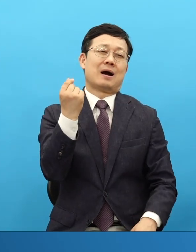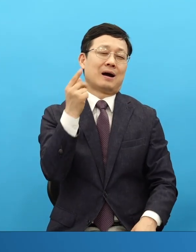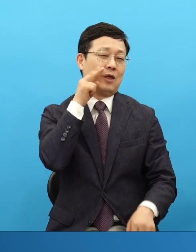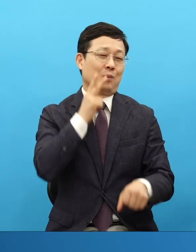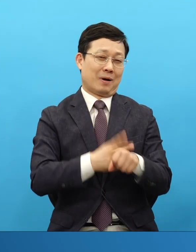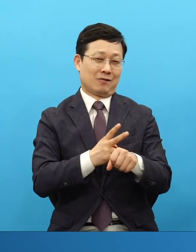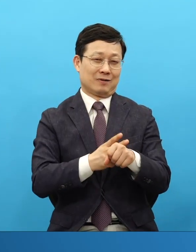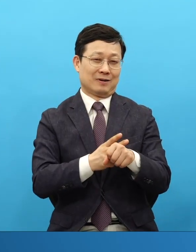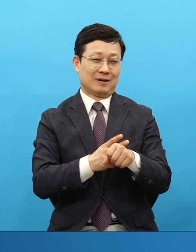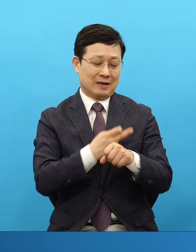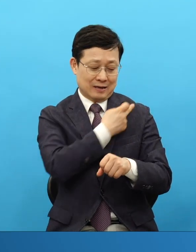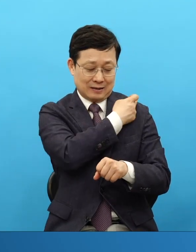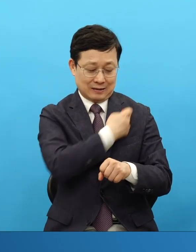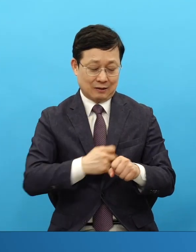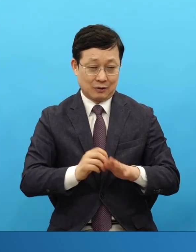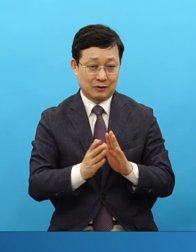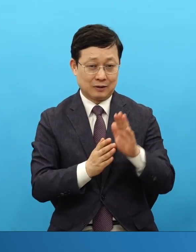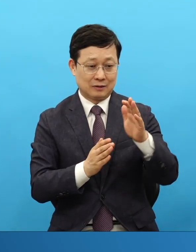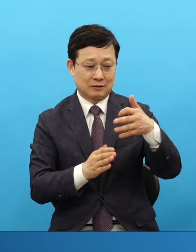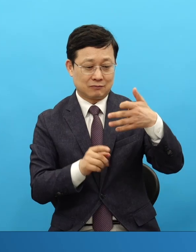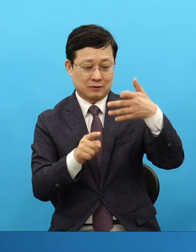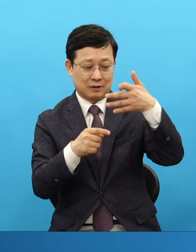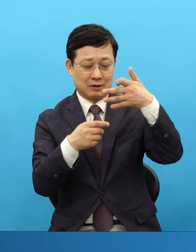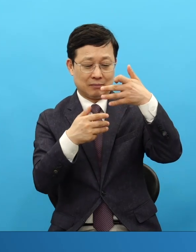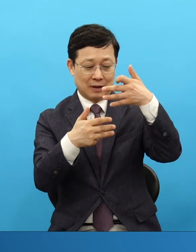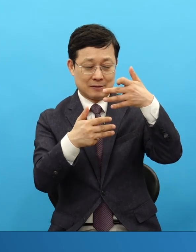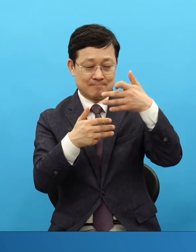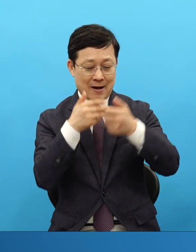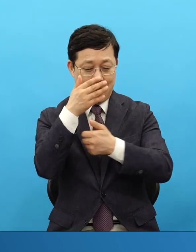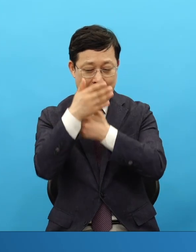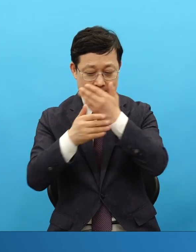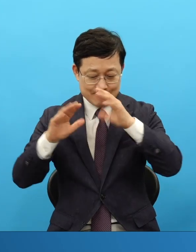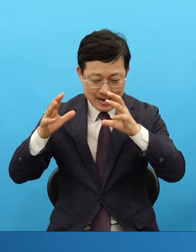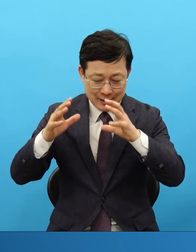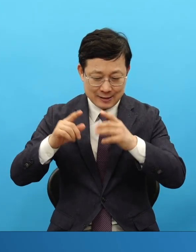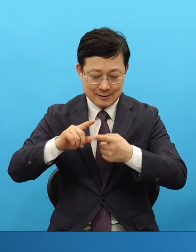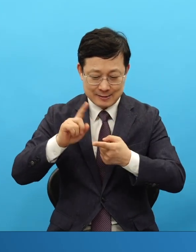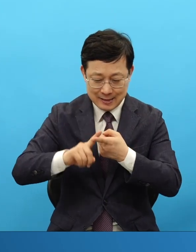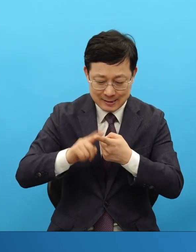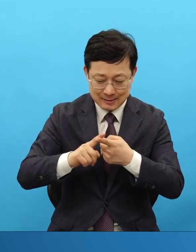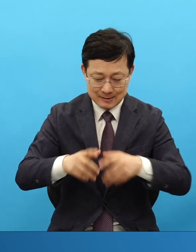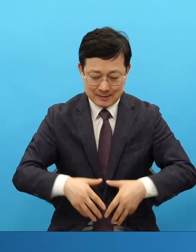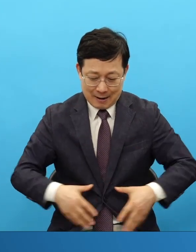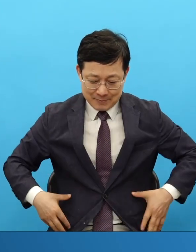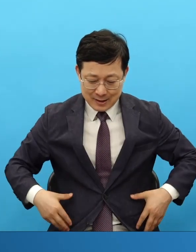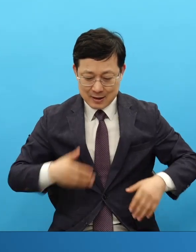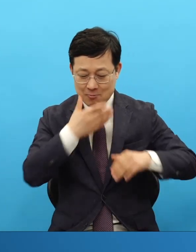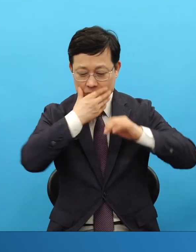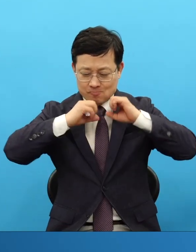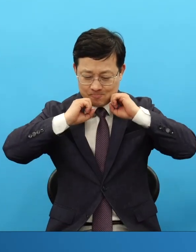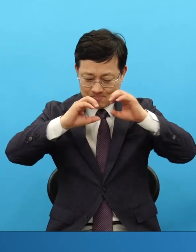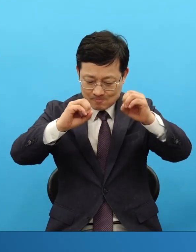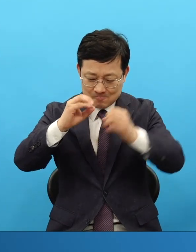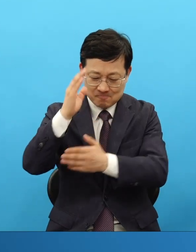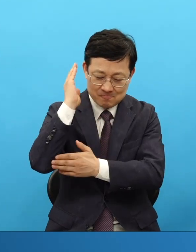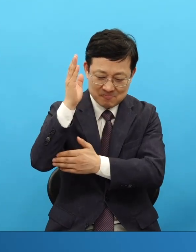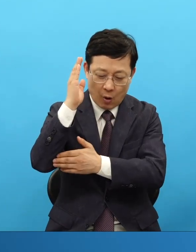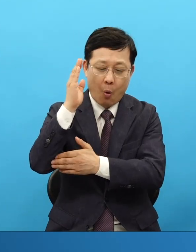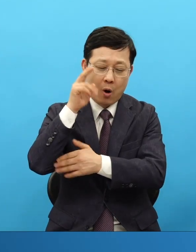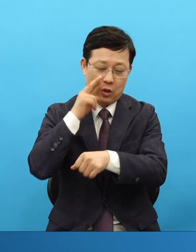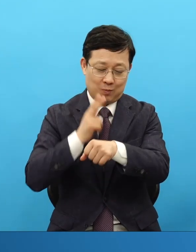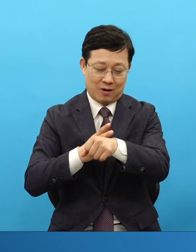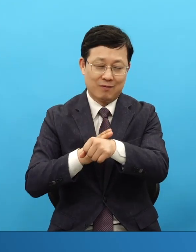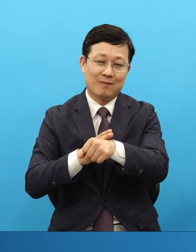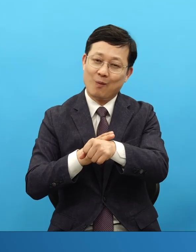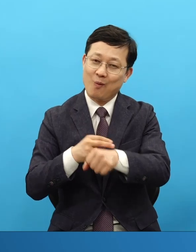Paul. 사도행전 19장 8절에 하나님 나라에 대해서 담대히 설명했다. Acts 19:8, Paul boldly proclaimed the works of the kingdom 자, of God. 원래 거